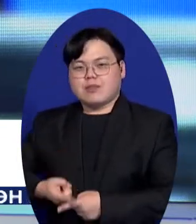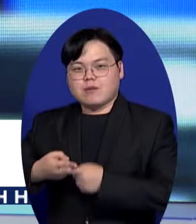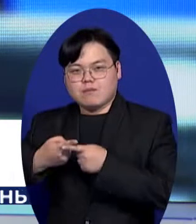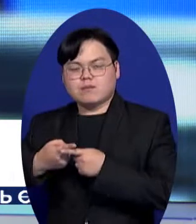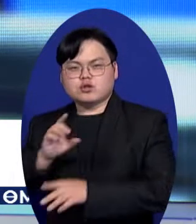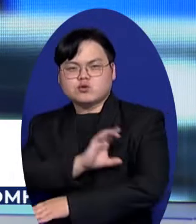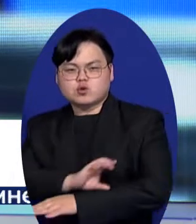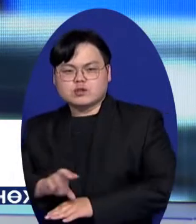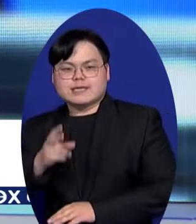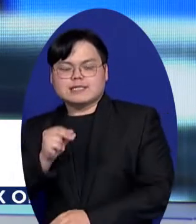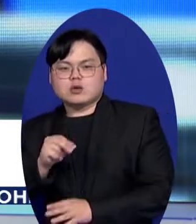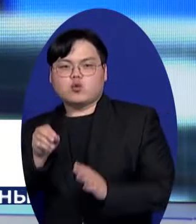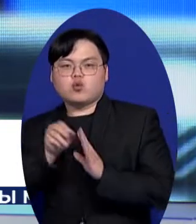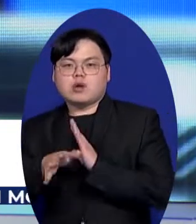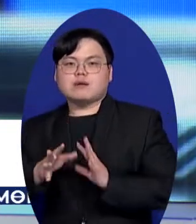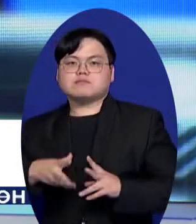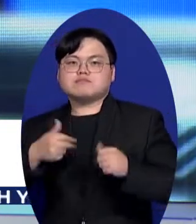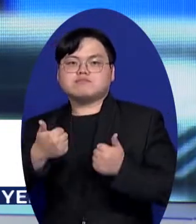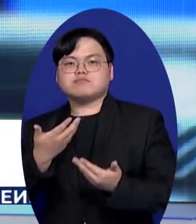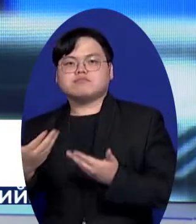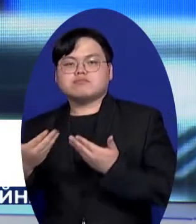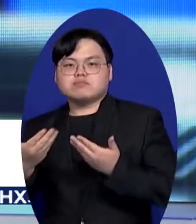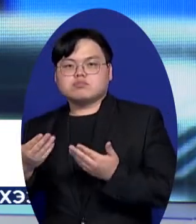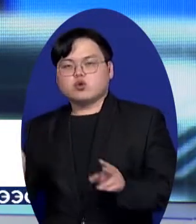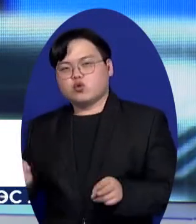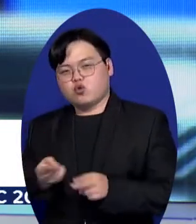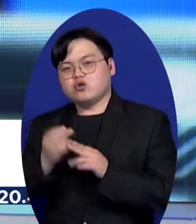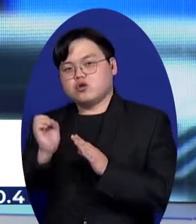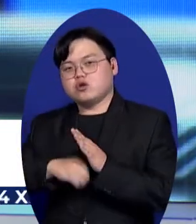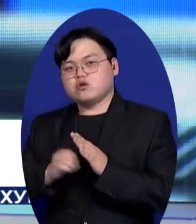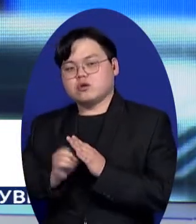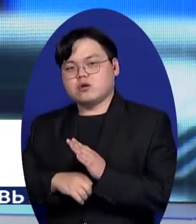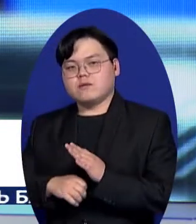сургалтын чанар хүртээмж сайжирч чадсан эсгээд дүгнэлт хийх ёстойг хэлж байлаа.